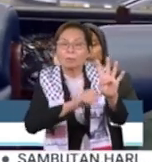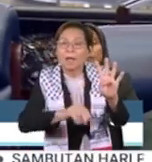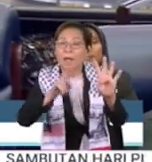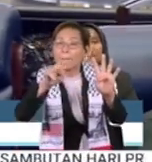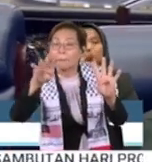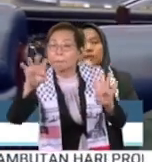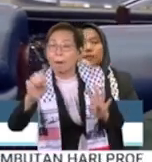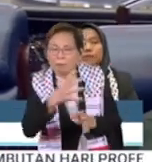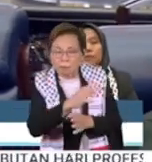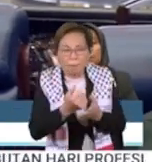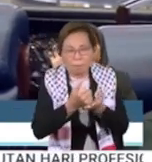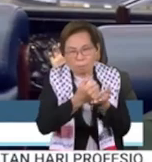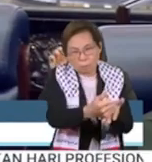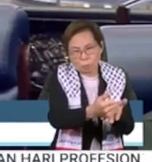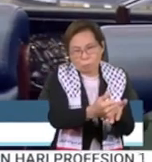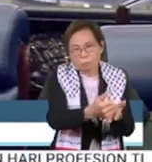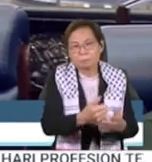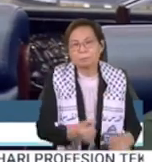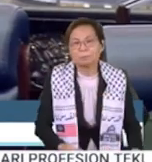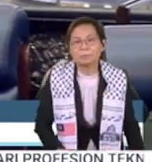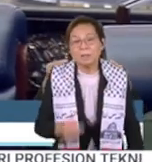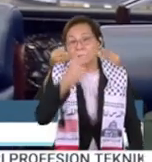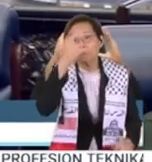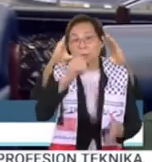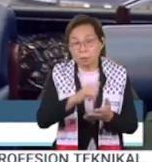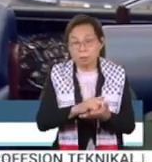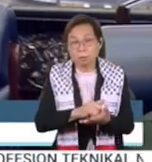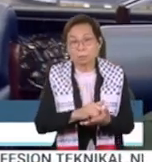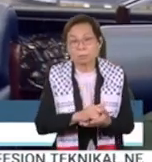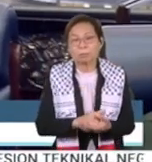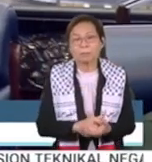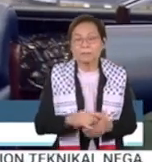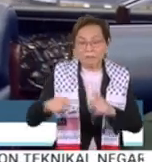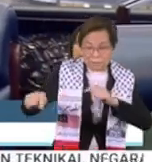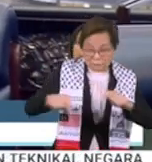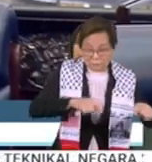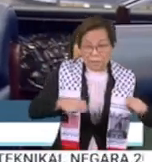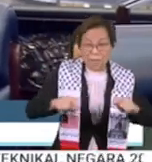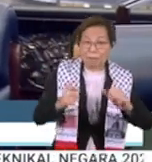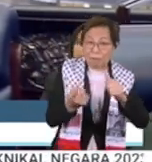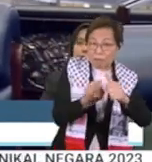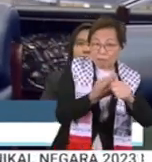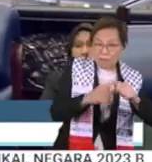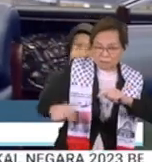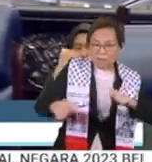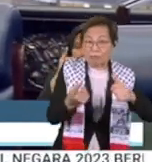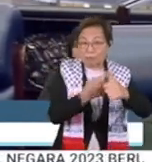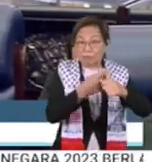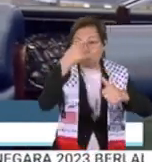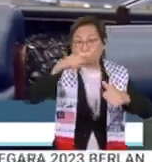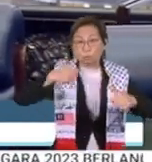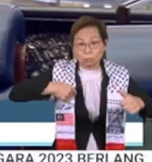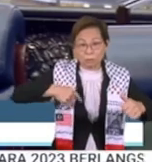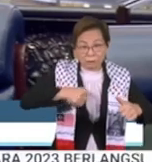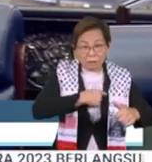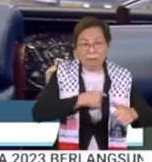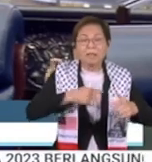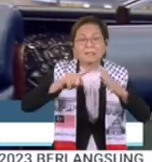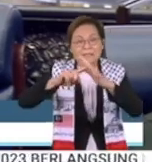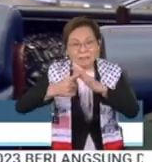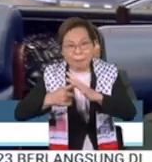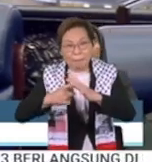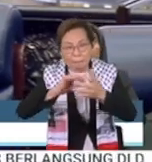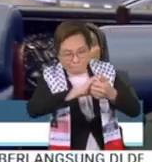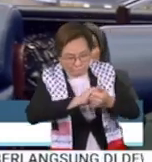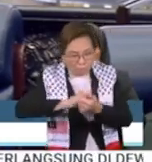B40M40, maka bantuan diberikan begitu. Sebab itu, tindakan yang pertama ialah sudah tentu untuk kita mewujudkan